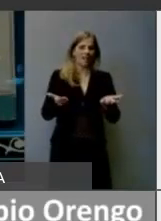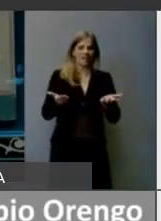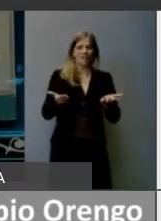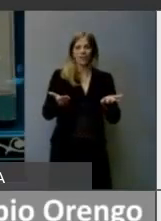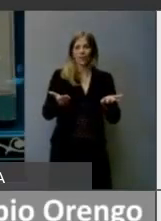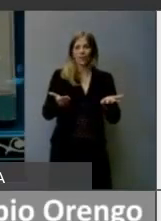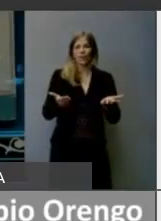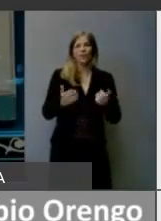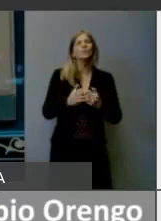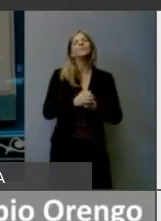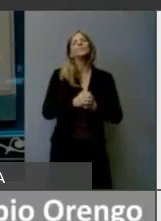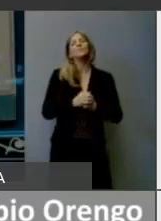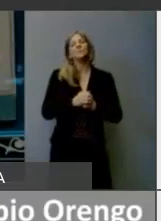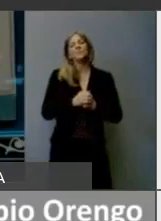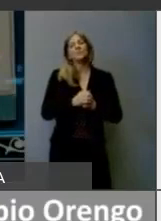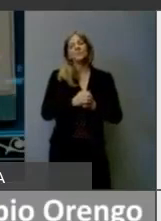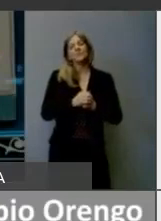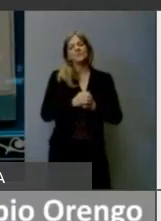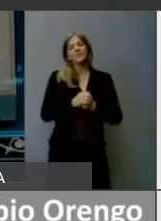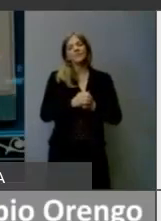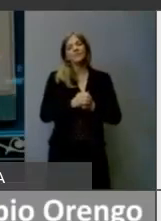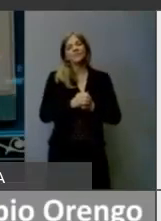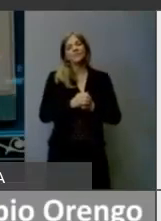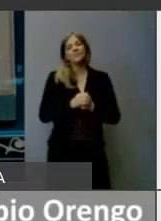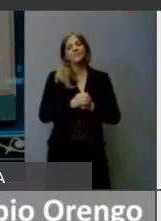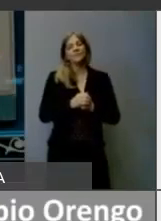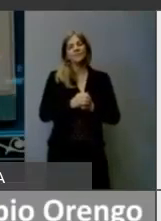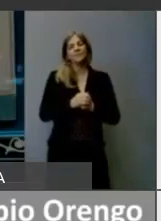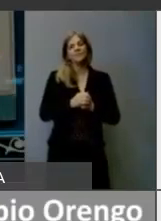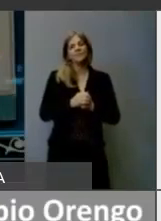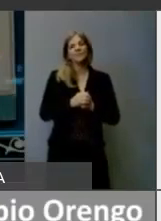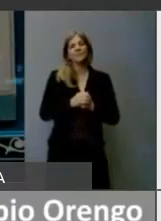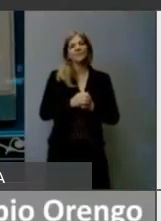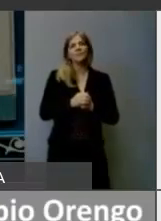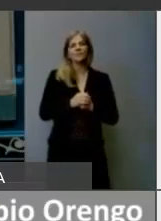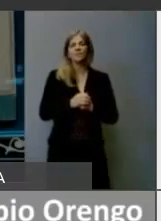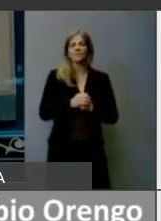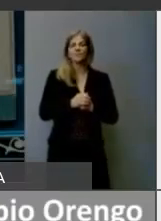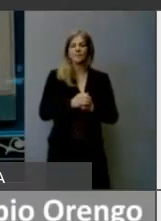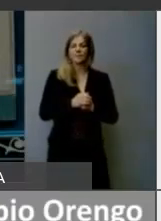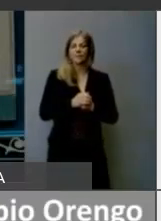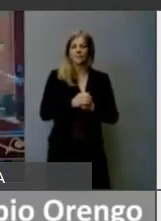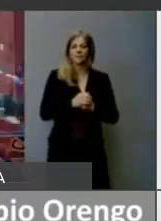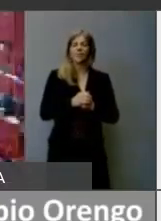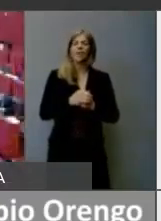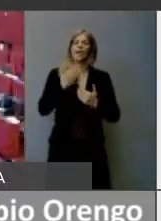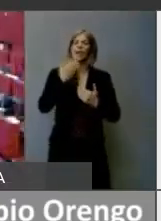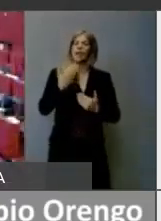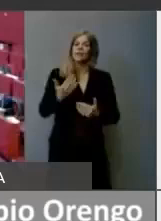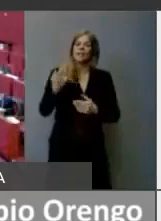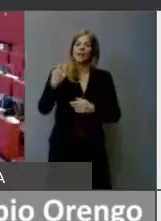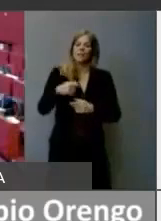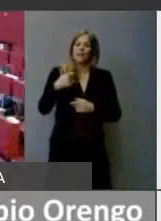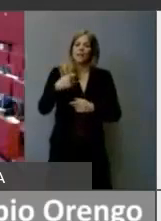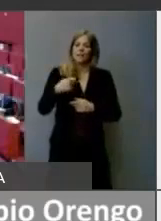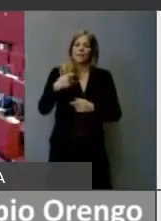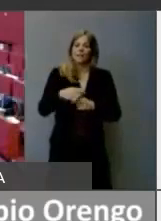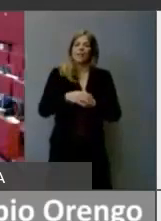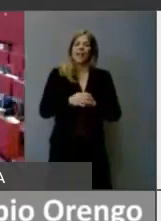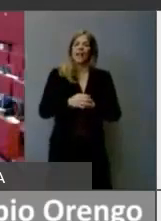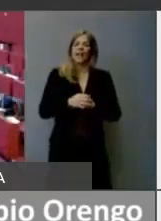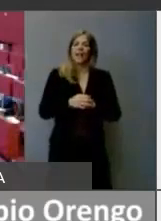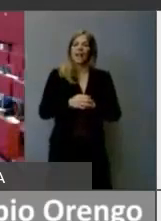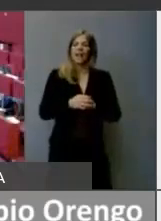fatto la storia del cinema. Prego, consigliere Crivella. Sì, grazie Presidente per aver anche rafforzato